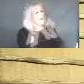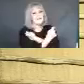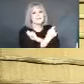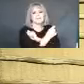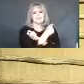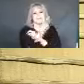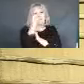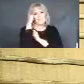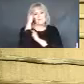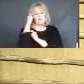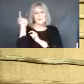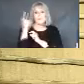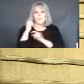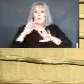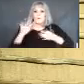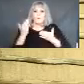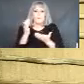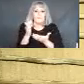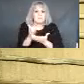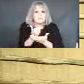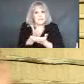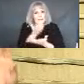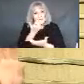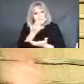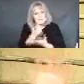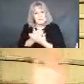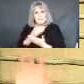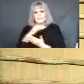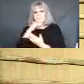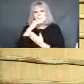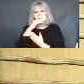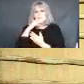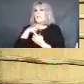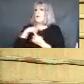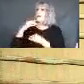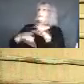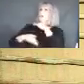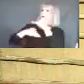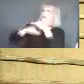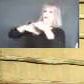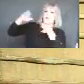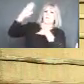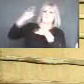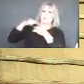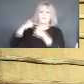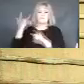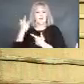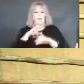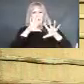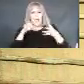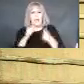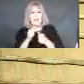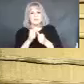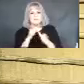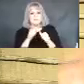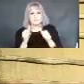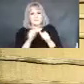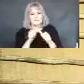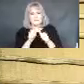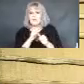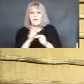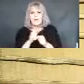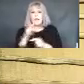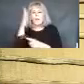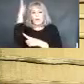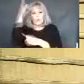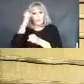redding. Redding is nie, ek gaan weg na 'n ander plek toe waar dinge beter is nie. Redding is, God gaan alles